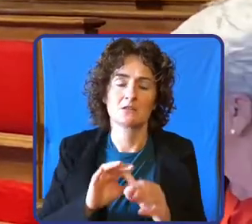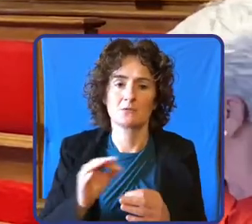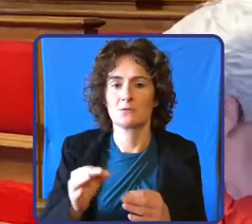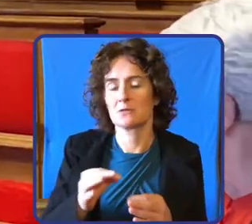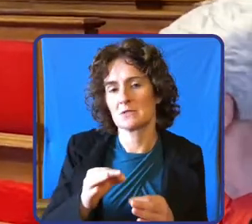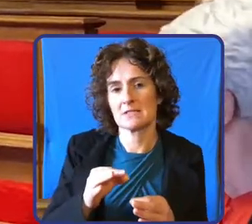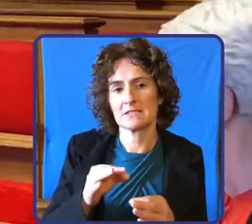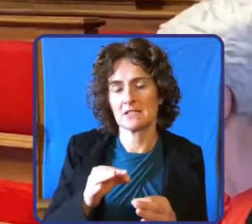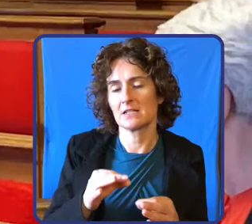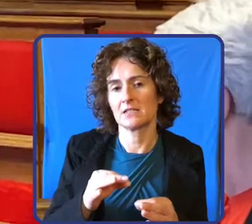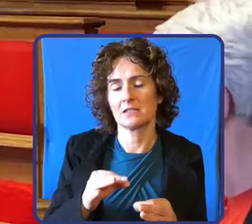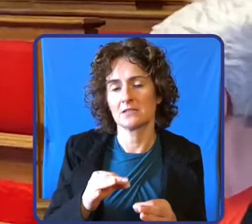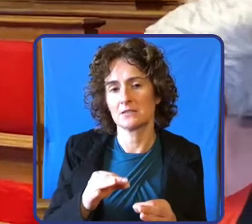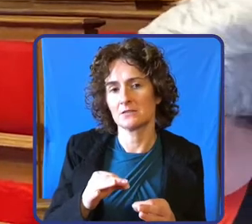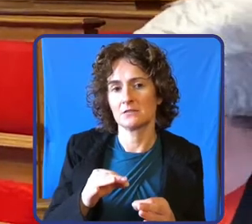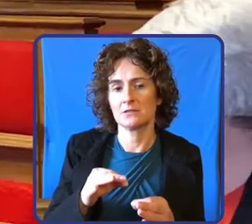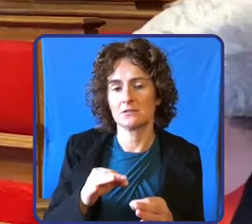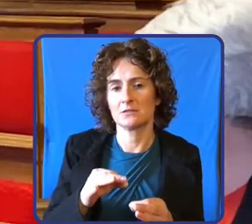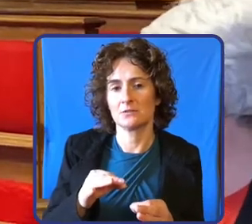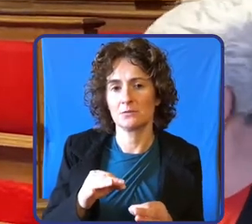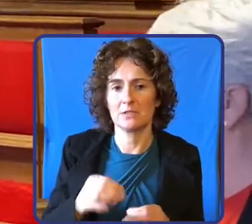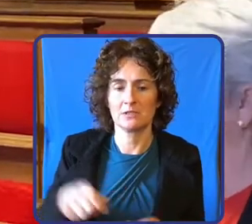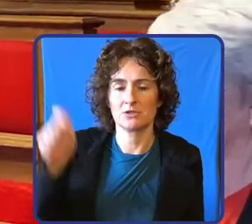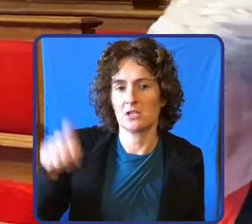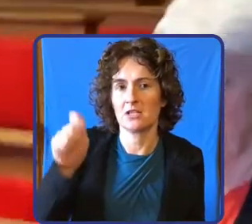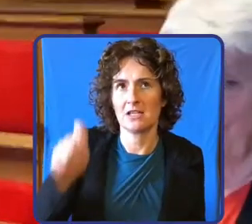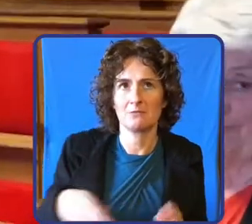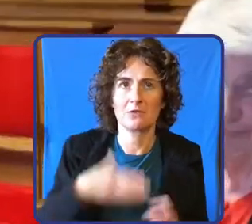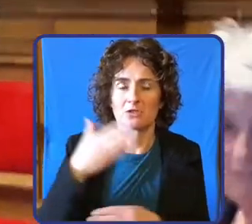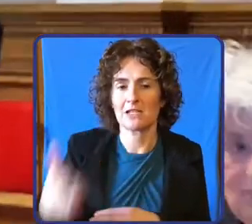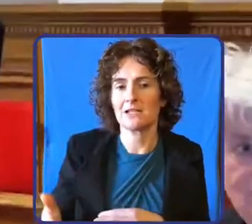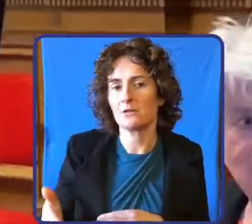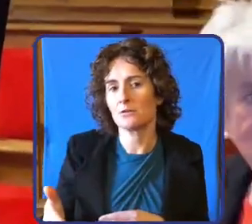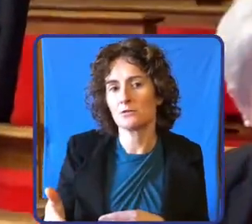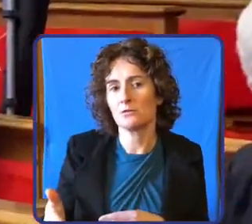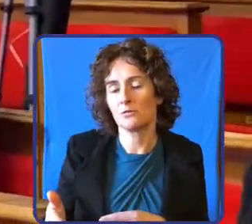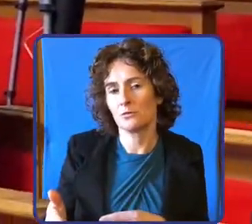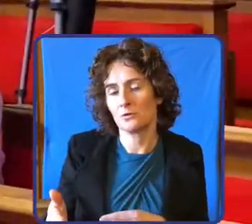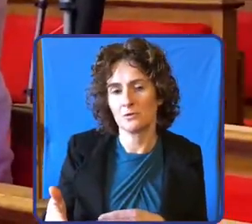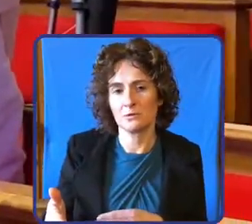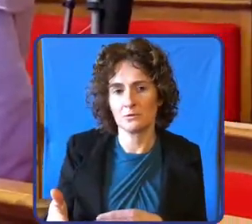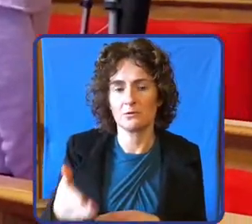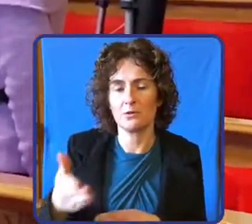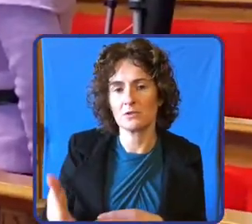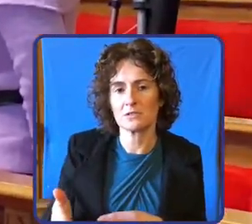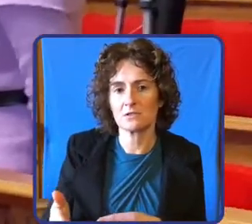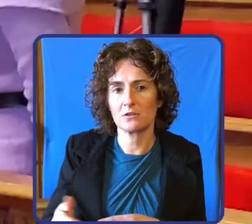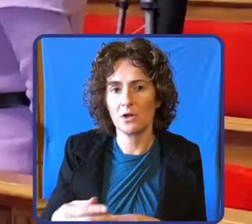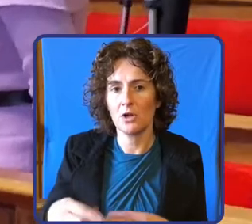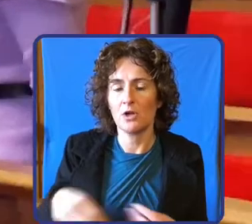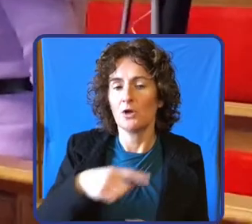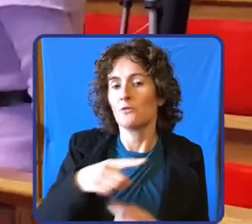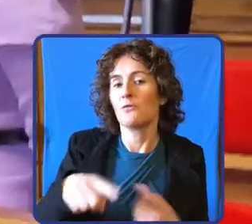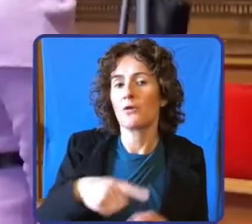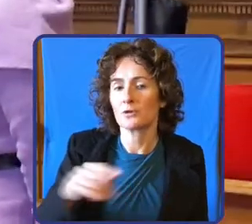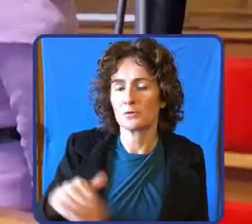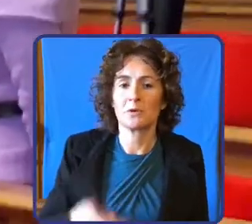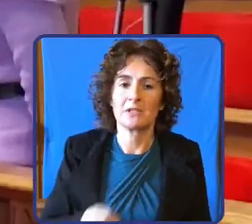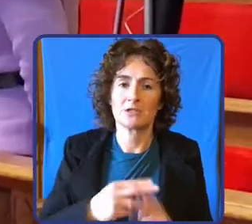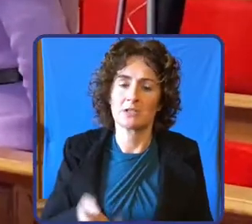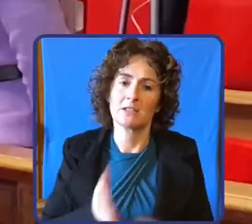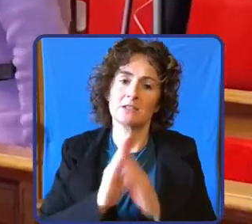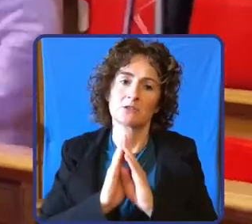képviselőhöz forduljon a város képviselőtestülete, hogyan akit tartózkodtak, illetve Csevi Tamás képviselő úr nem szavazta